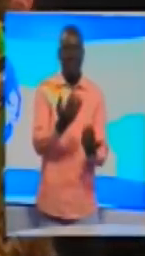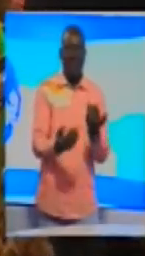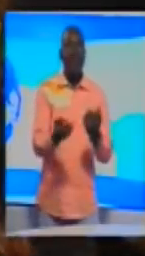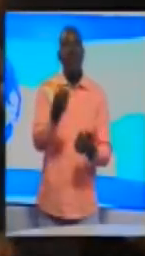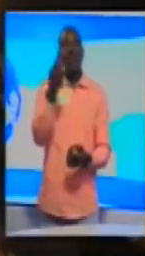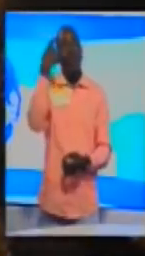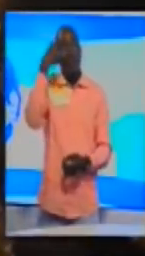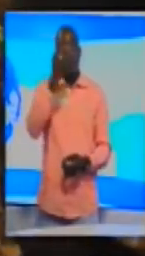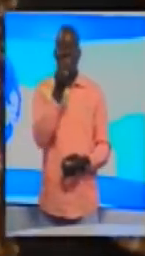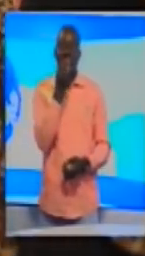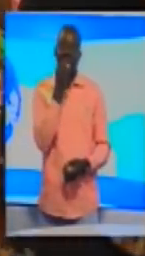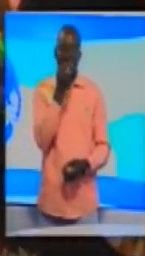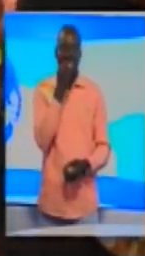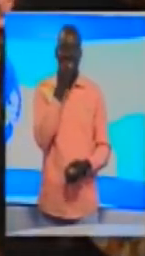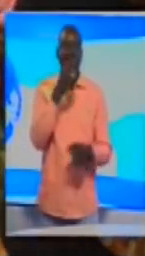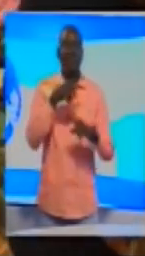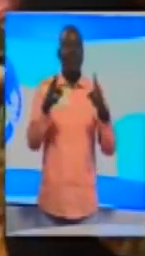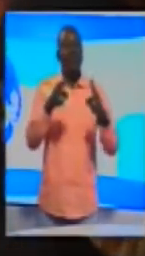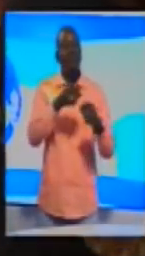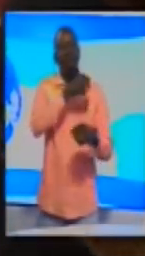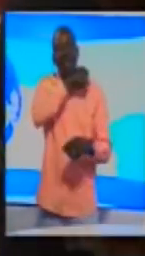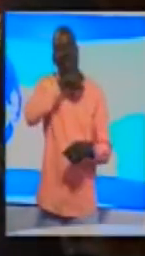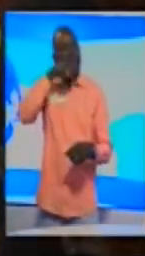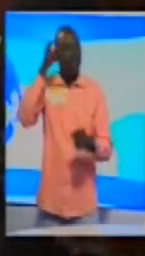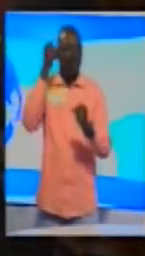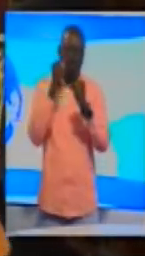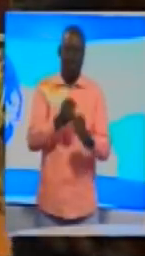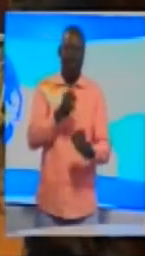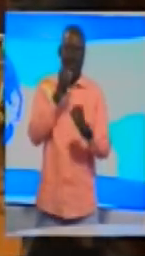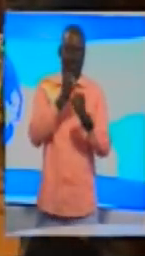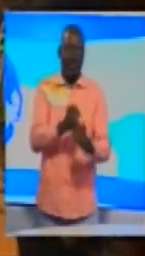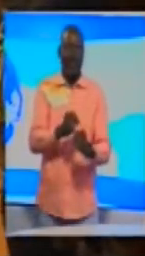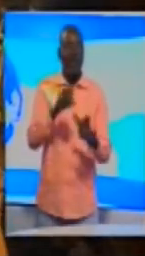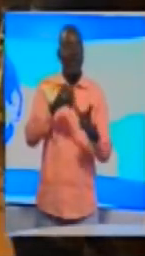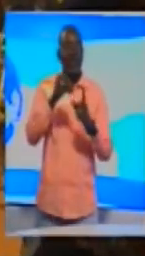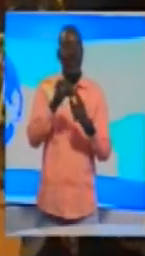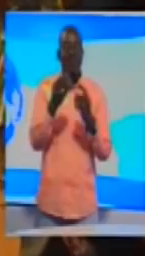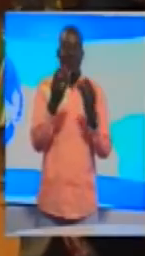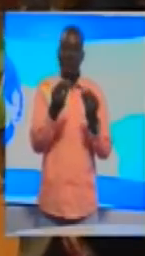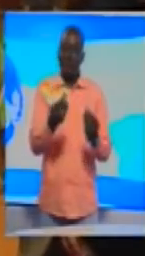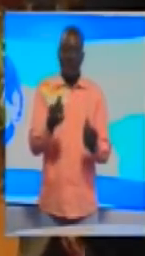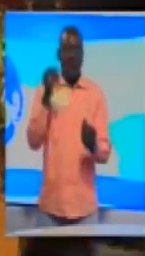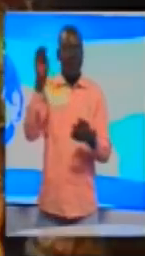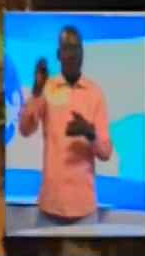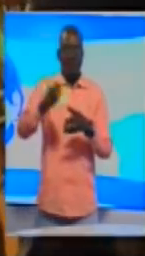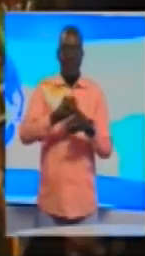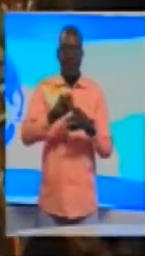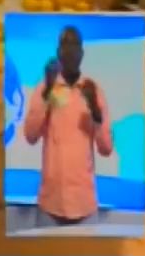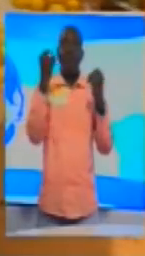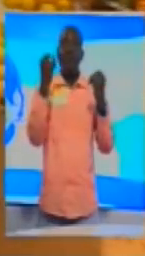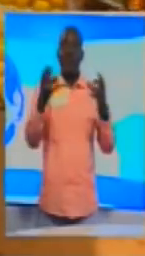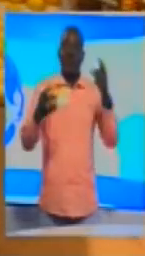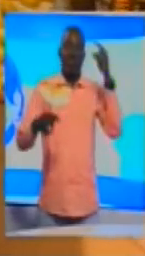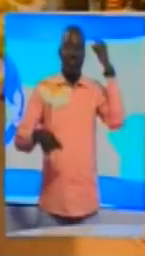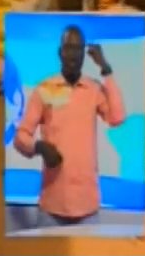manger. Mais beaucoup font sécher, piler et en consomment la poudre parce qu'elle soigne de nombreuses